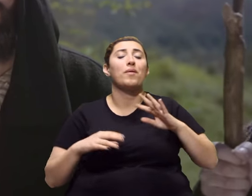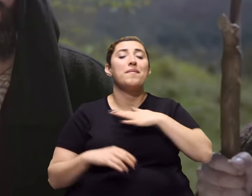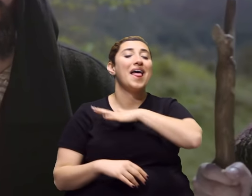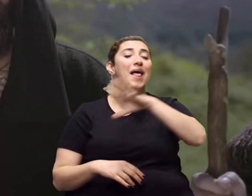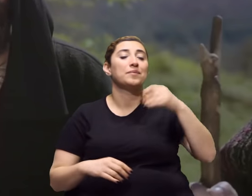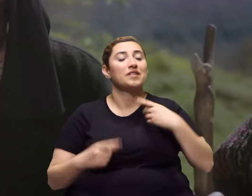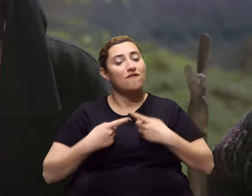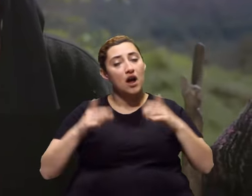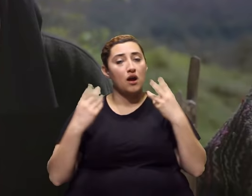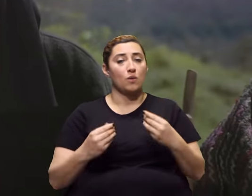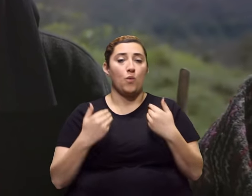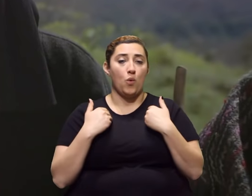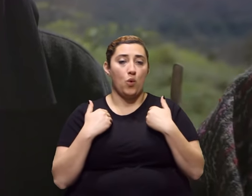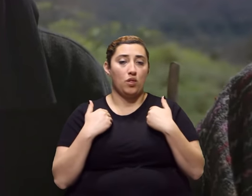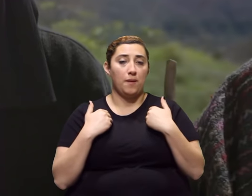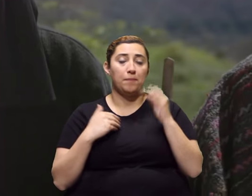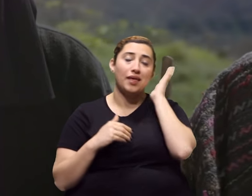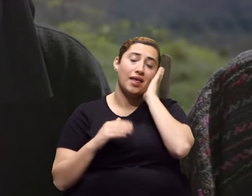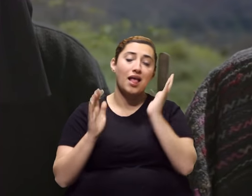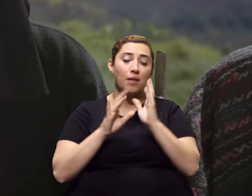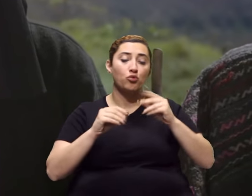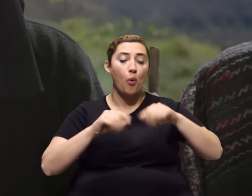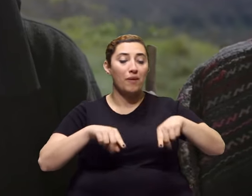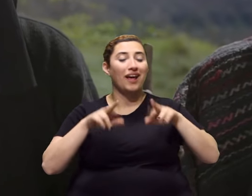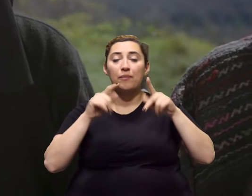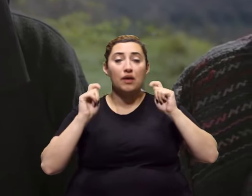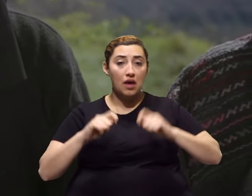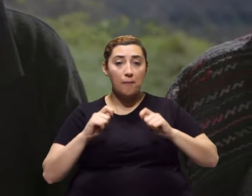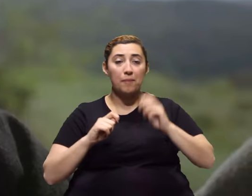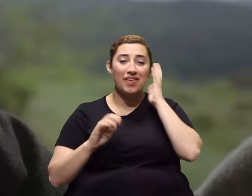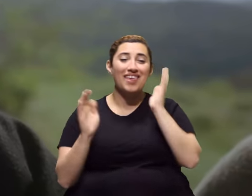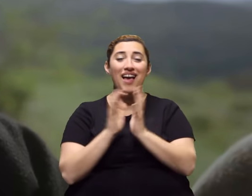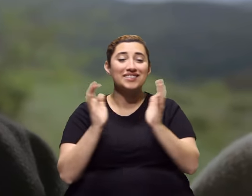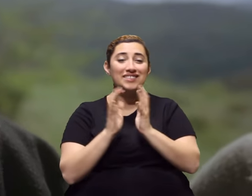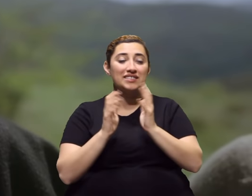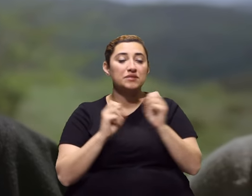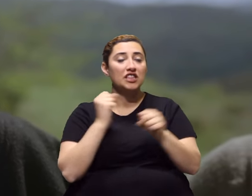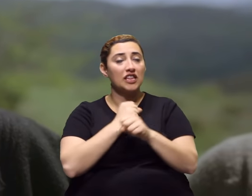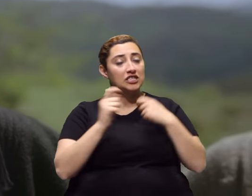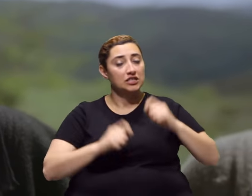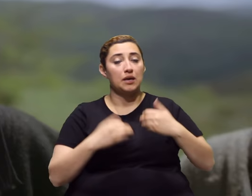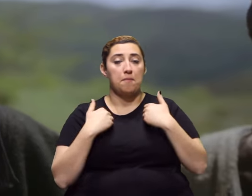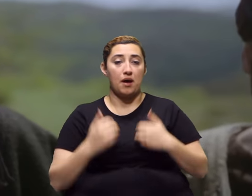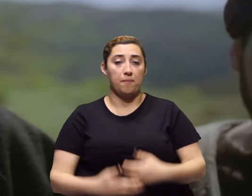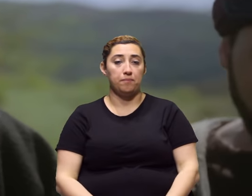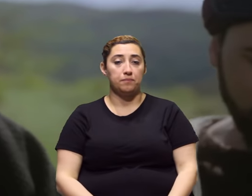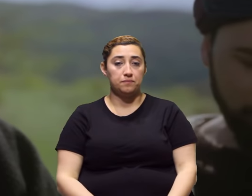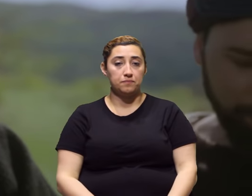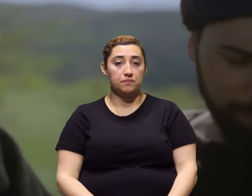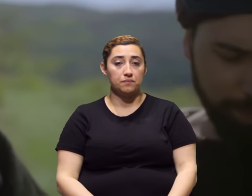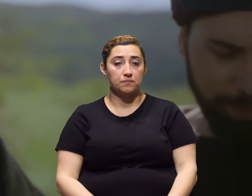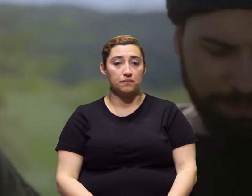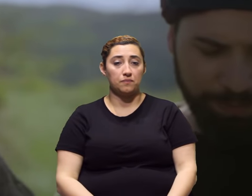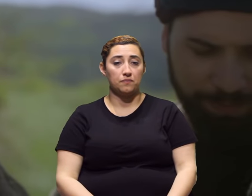cümlesinden ayrı olam. Döşeğimi toprak edip, yastığımı taş eyleyem. Vuram